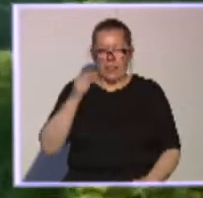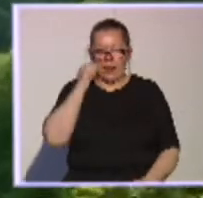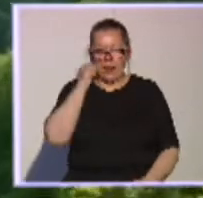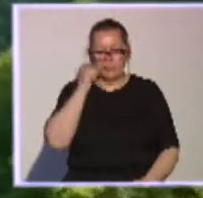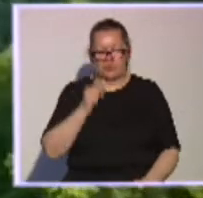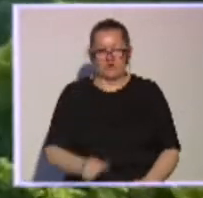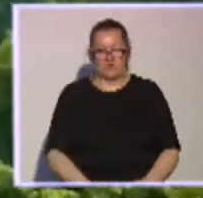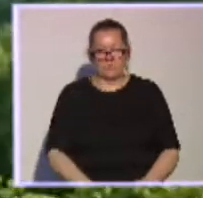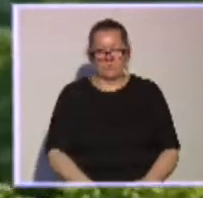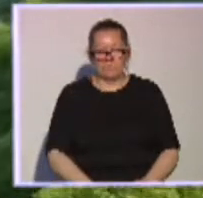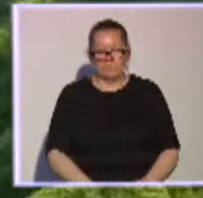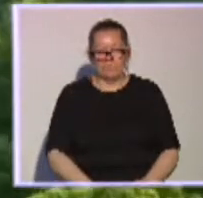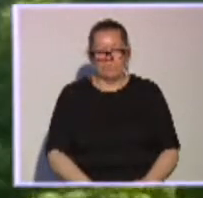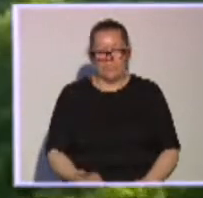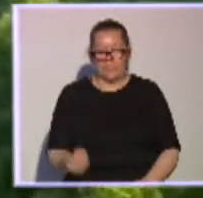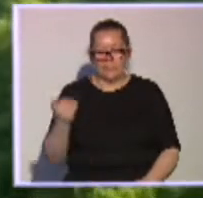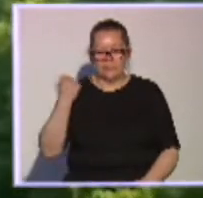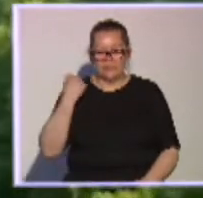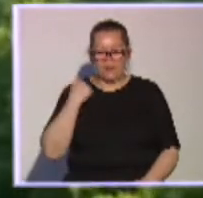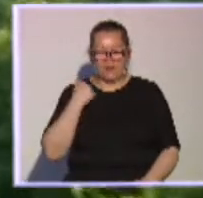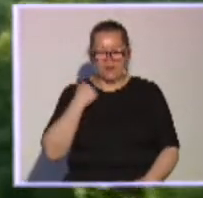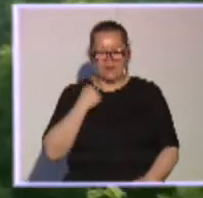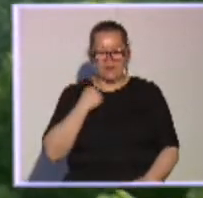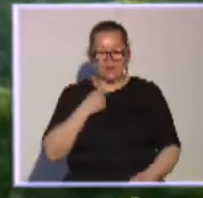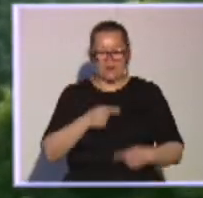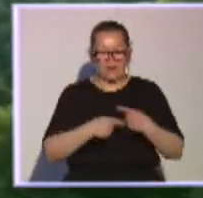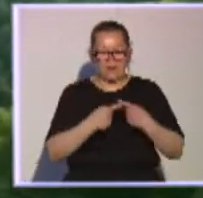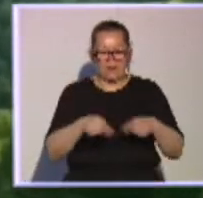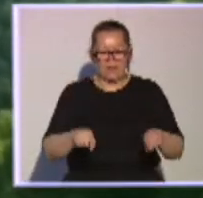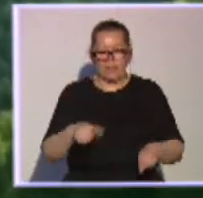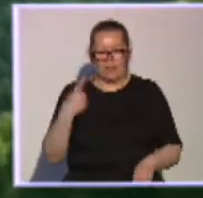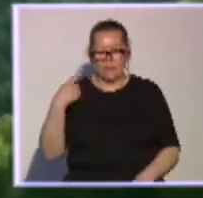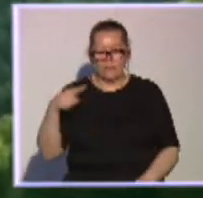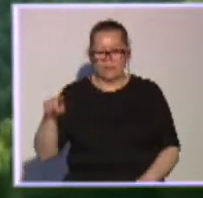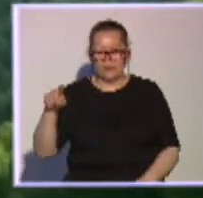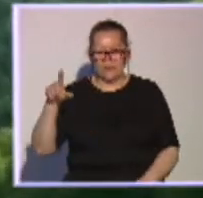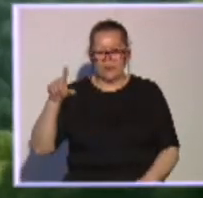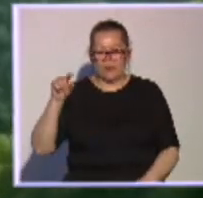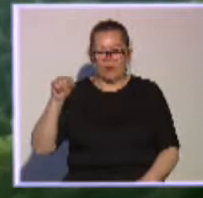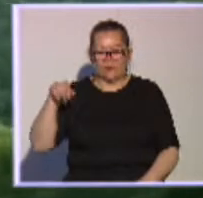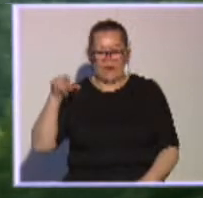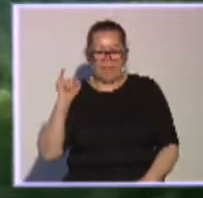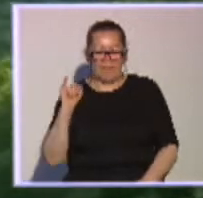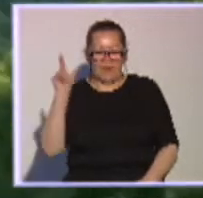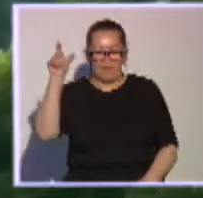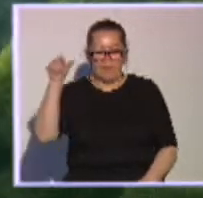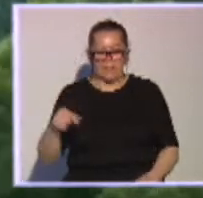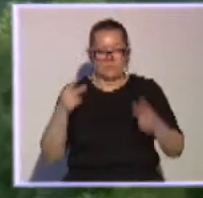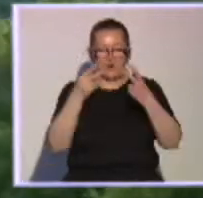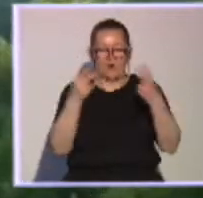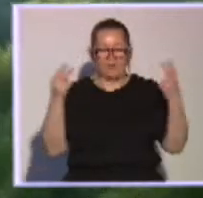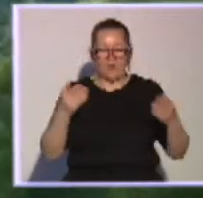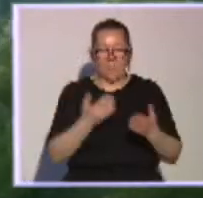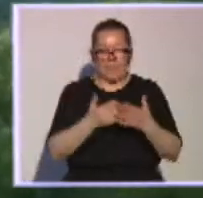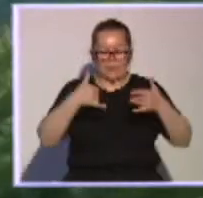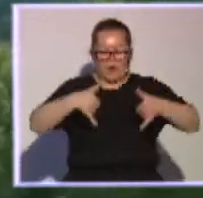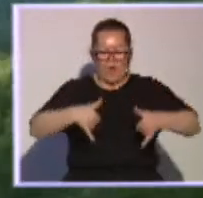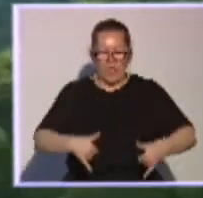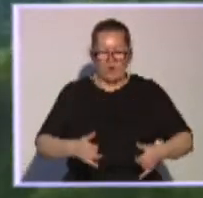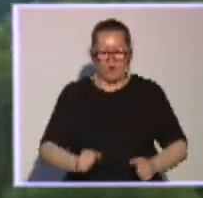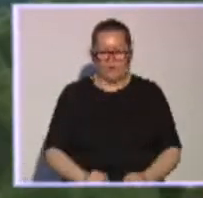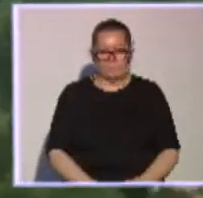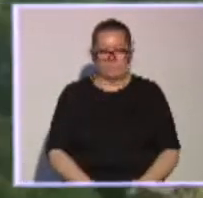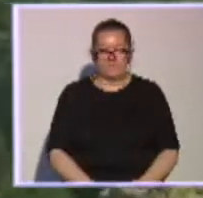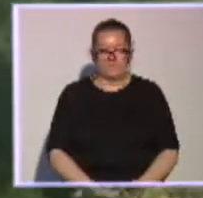Am înregistrat înainte de pandemie undeva la 120.000 de vizitatori și pentru că acum, iată, și în